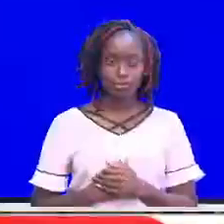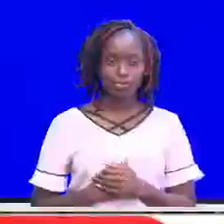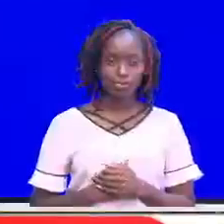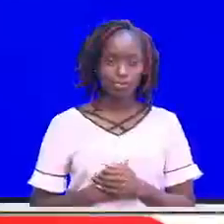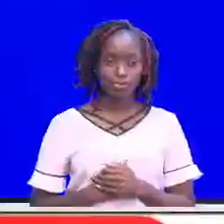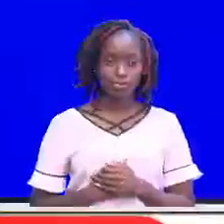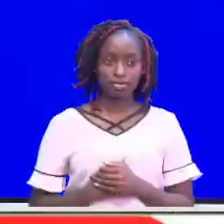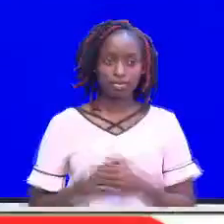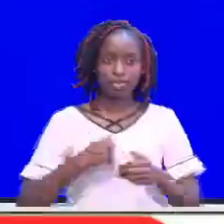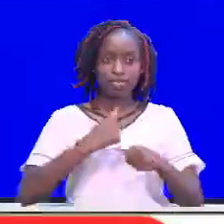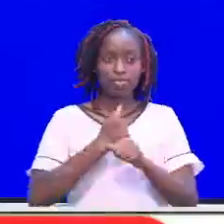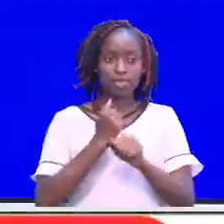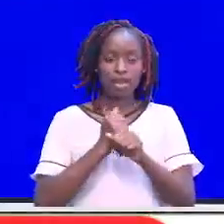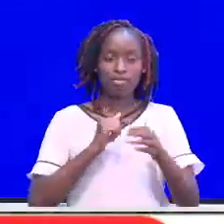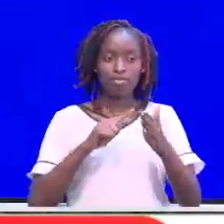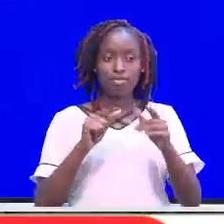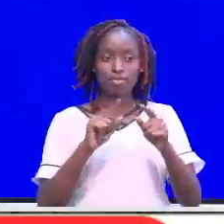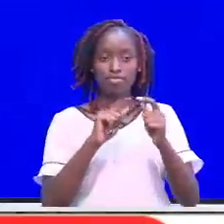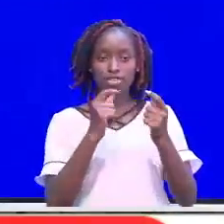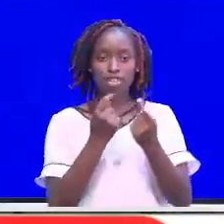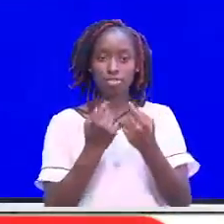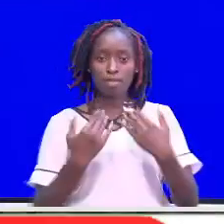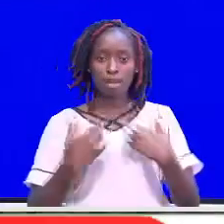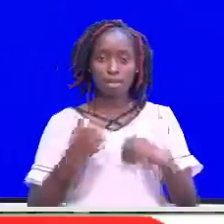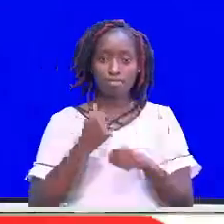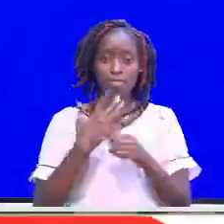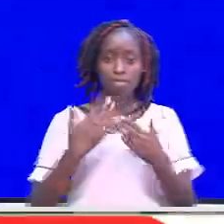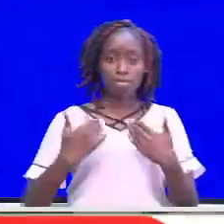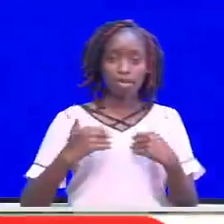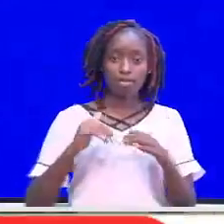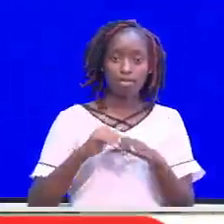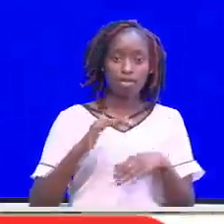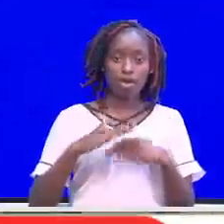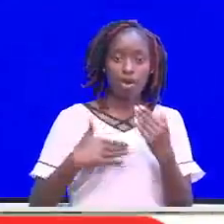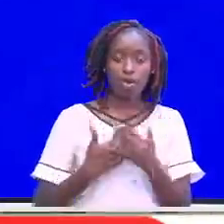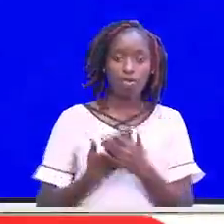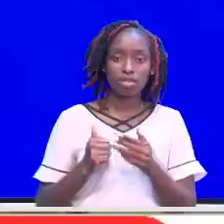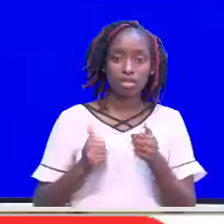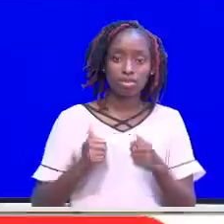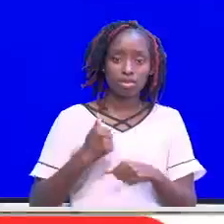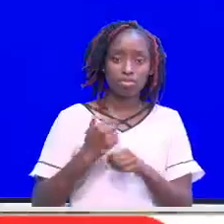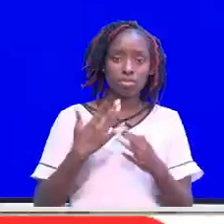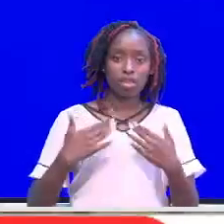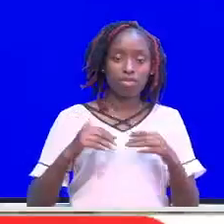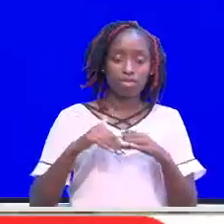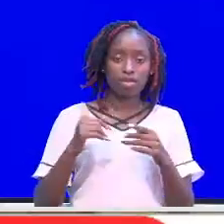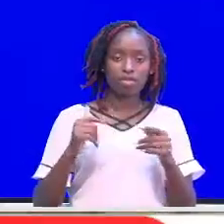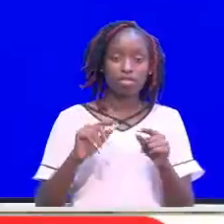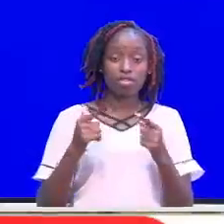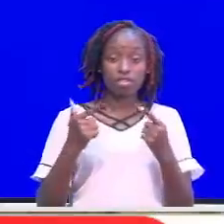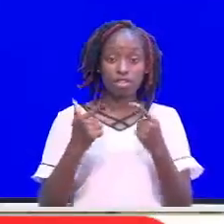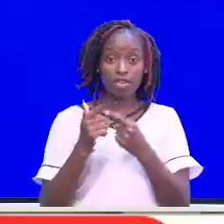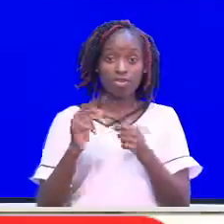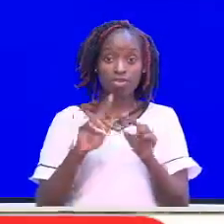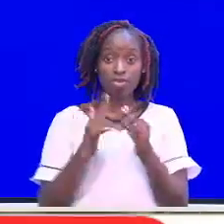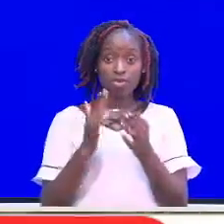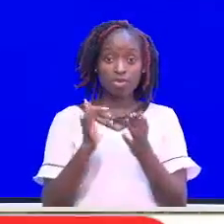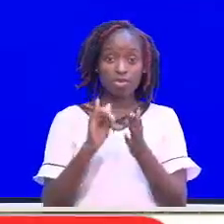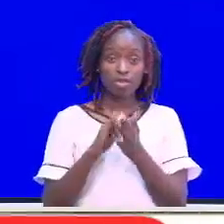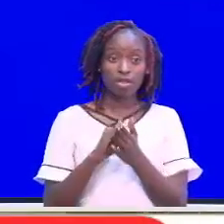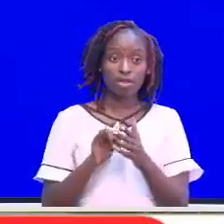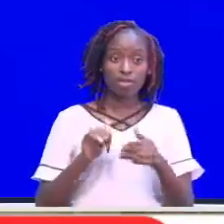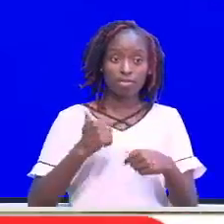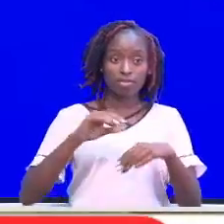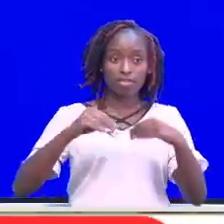Mundo wa kijamii wa Tharaka umegemezwa kwenye mfumo wa ukoo, washiriki wa rika fulani waliotahiriwa kwa wakati mmoja na walipewa